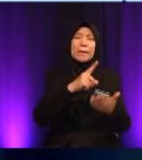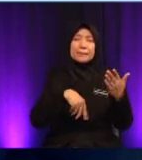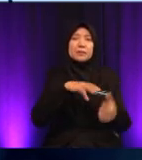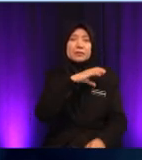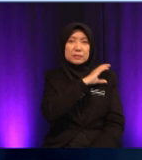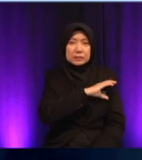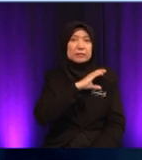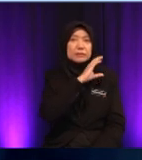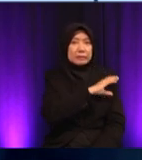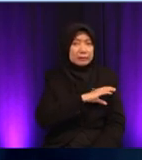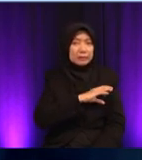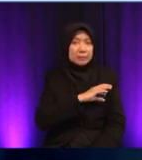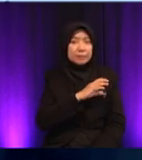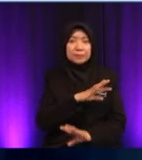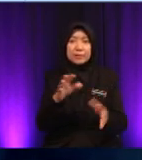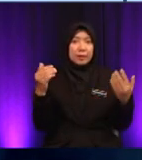untuk Gelombang